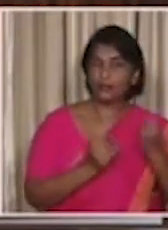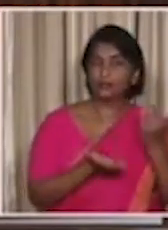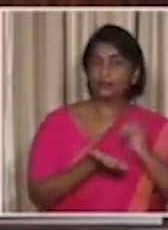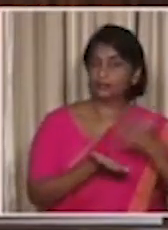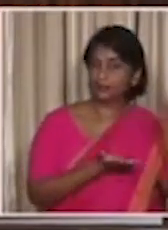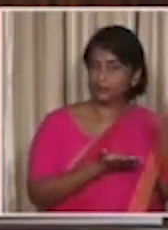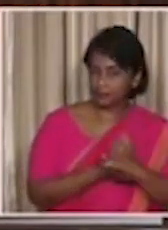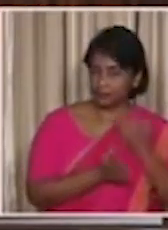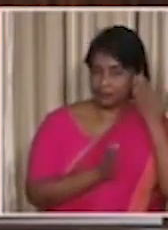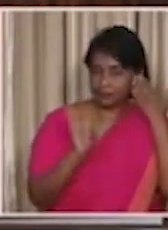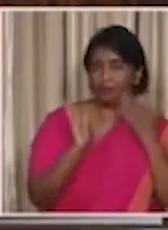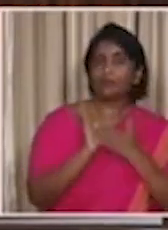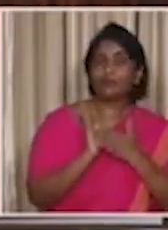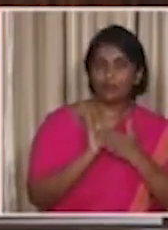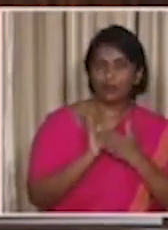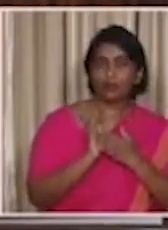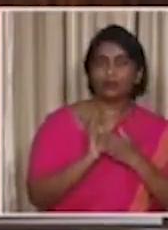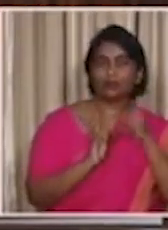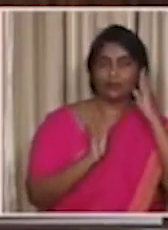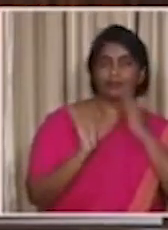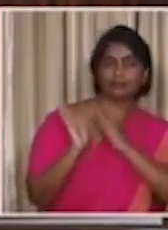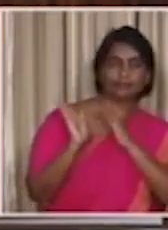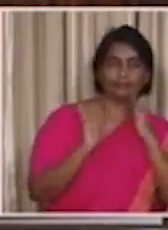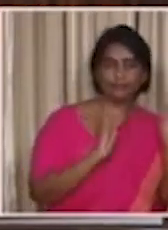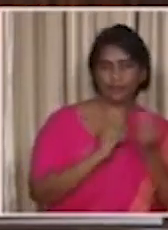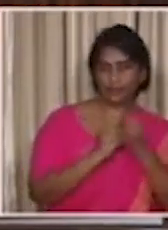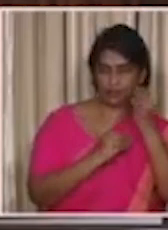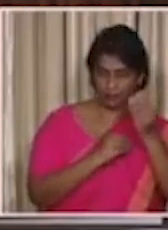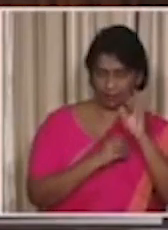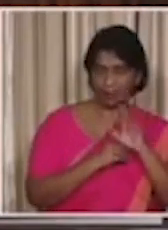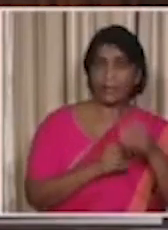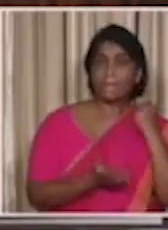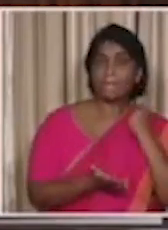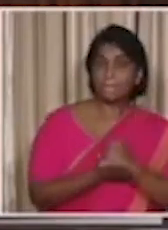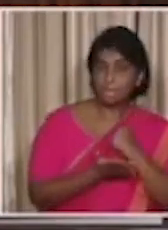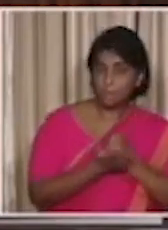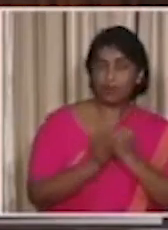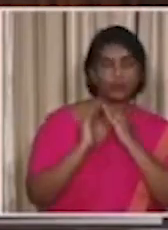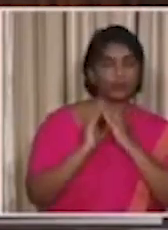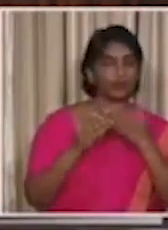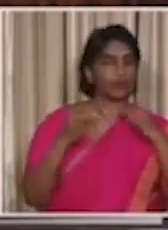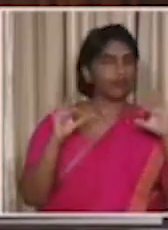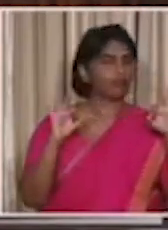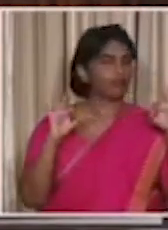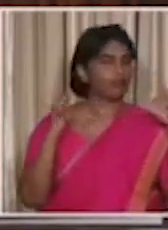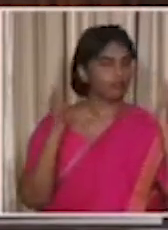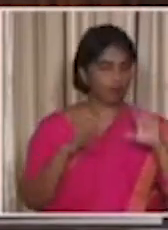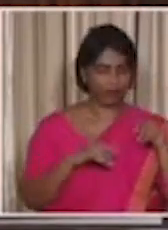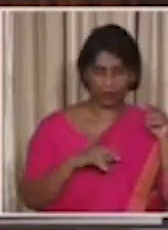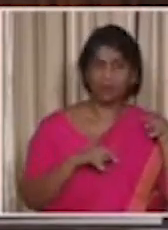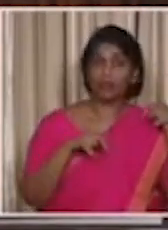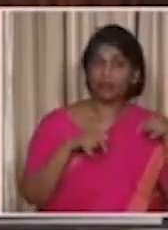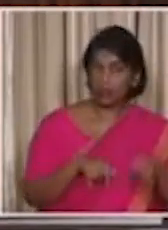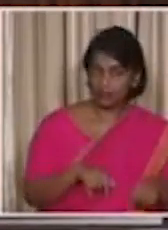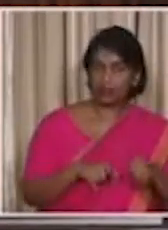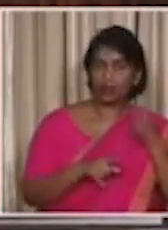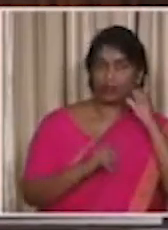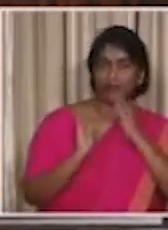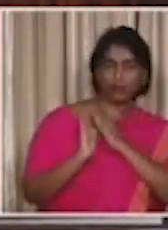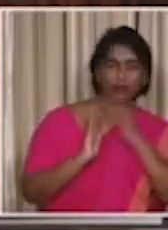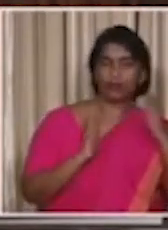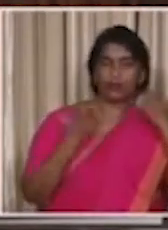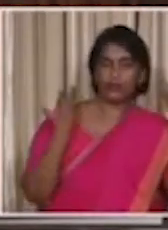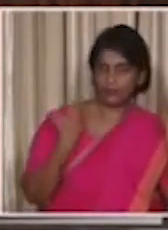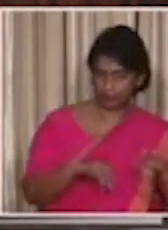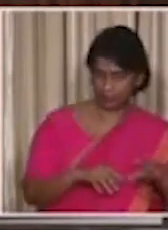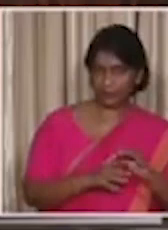ගැනීමේ උදෙසා පමා කාලයක් ලබා දුන් බැවින් බැංකු පද්ධතිය දුර්වල වෙමින් පැවතුණා. දැන් මේ පමා කාලය අවසන්